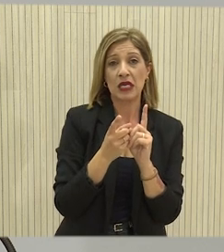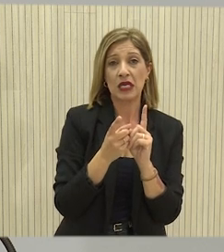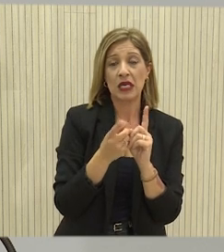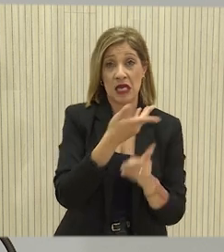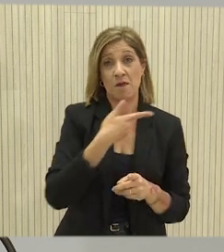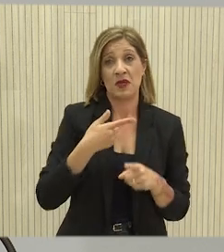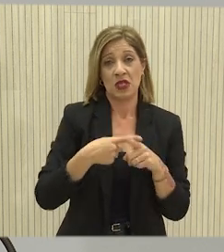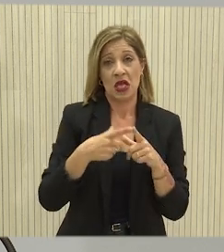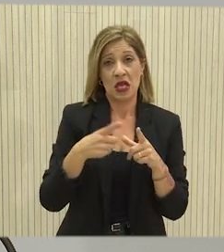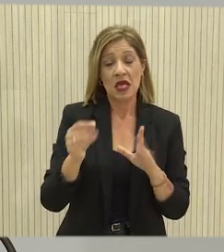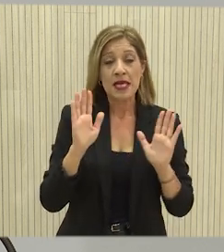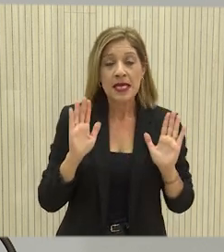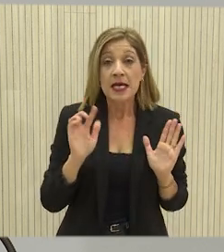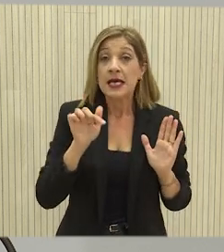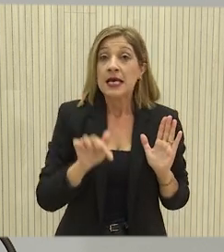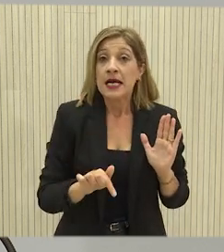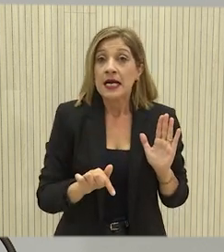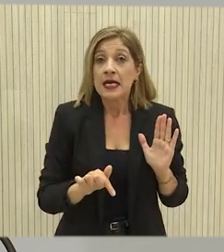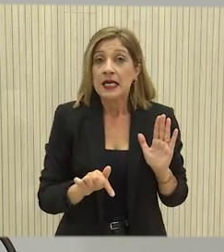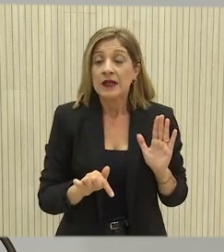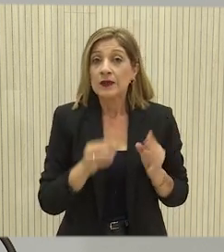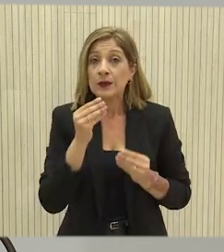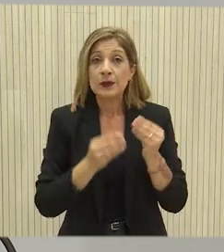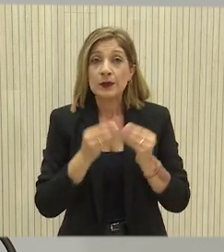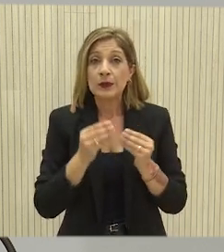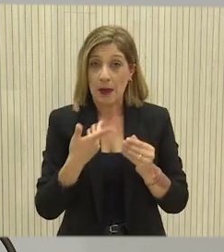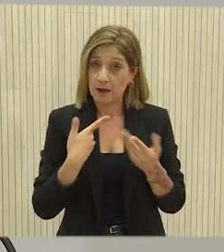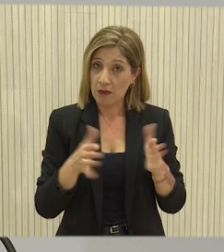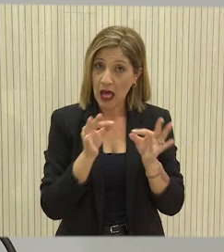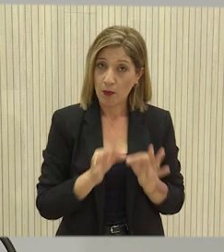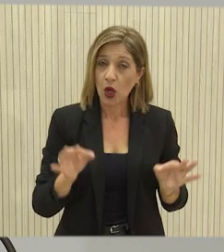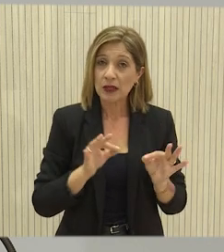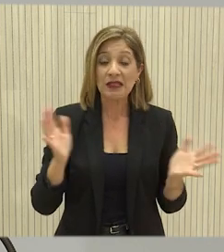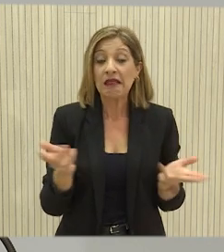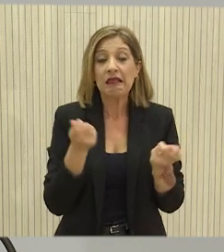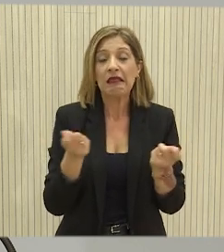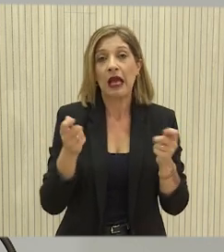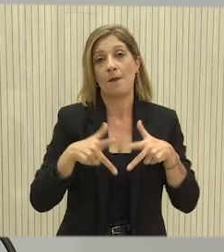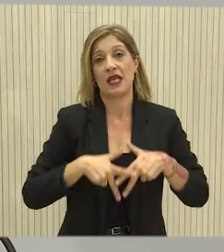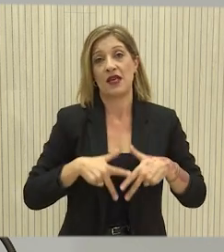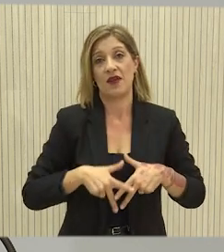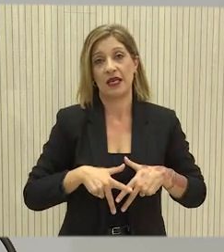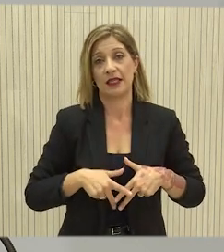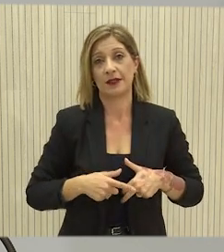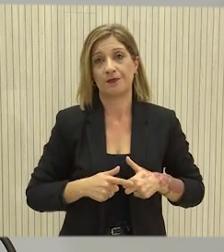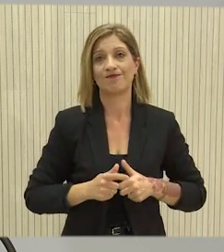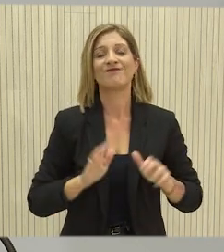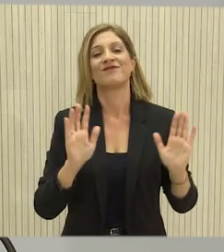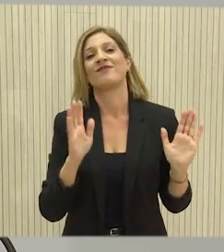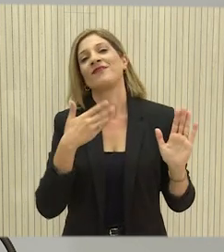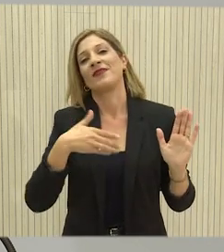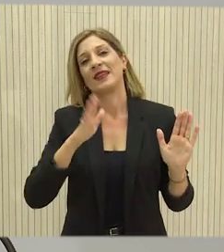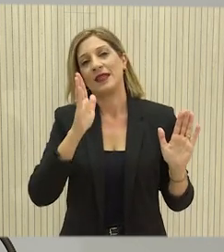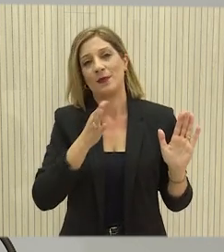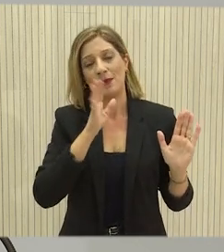κυβερνητική πλευρά, αυτόν υπάρχει ως σενάριο κάποια προετοιμασία για το πώς θα το χειριστεί η κυβέρνηση? Αντιλαμβάνεστε ότι δεν μπορούμε να ξεκινούμε